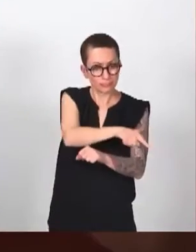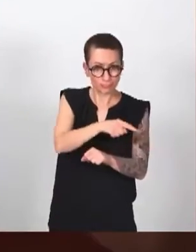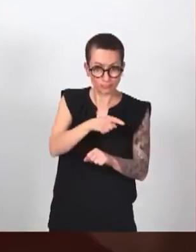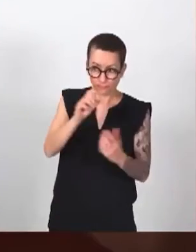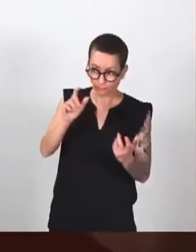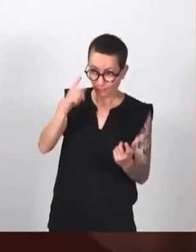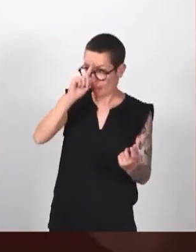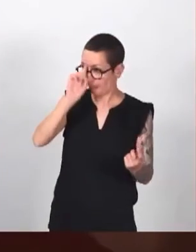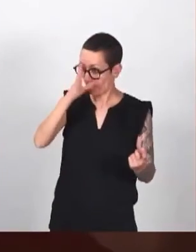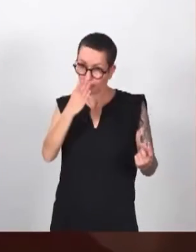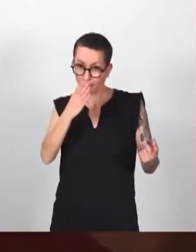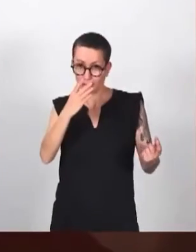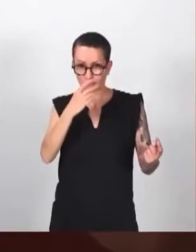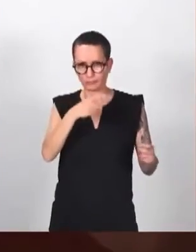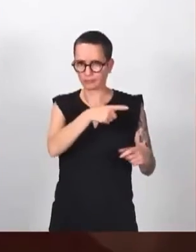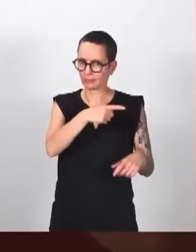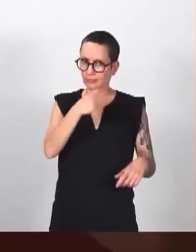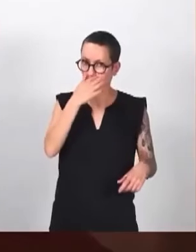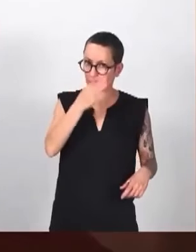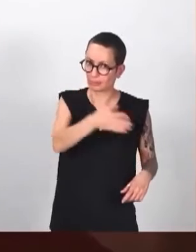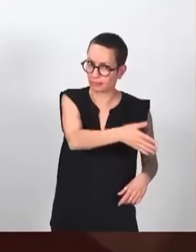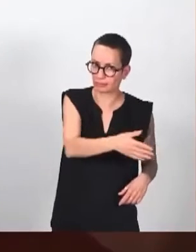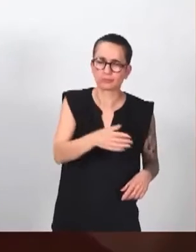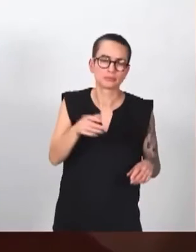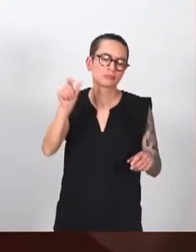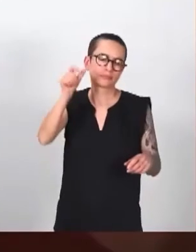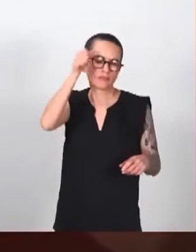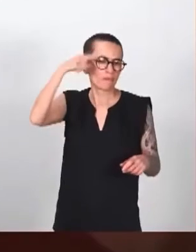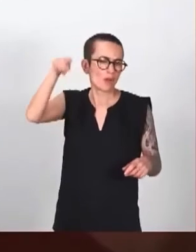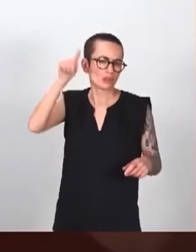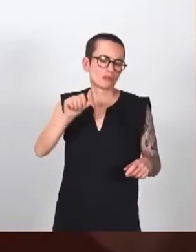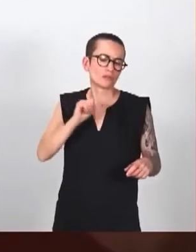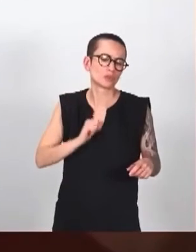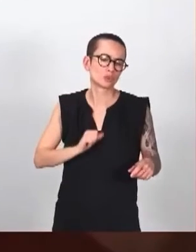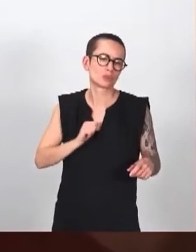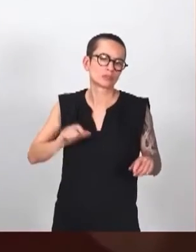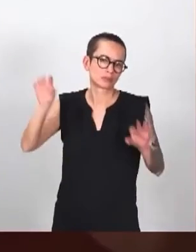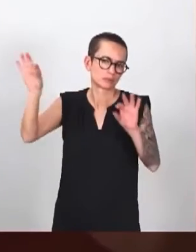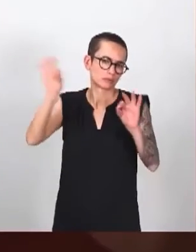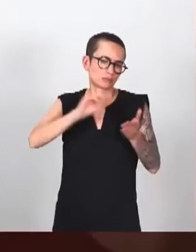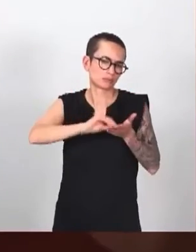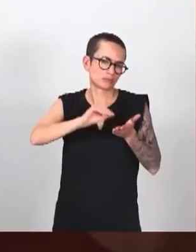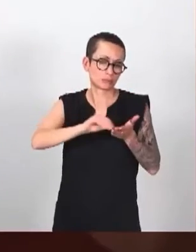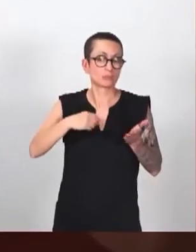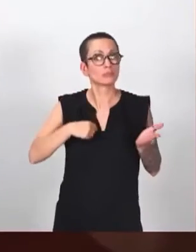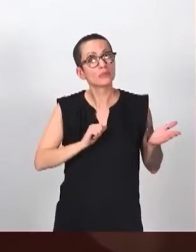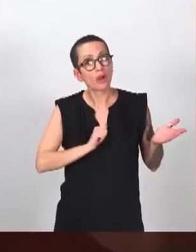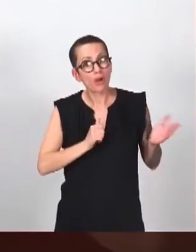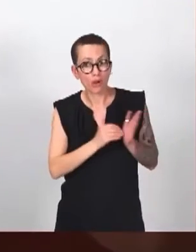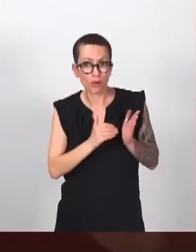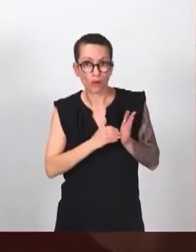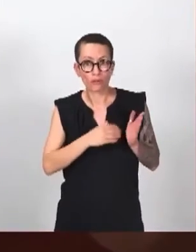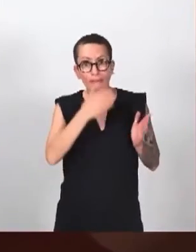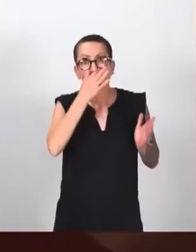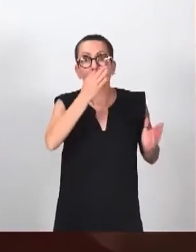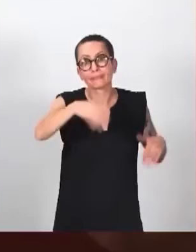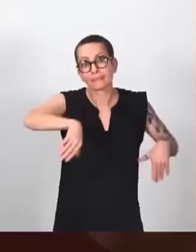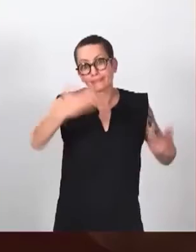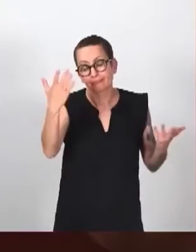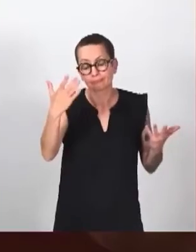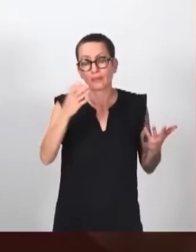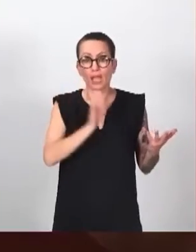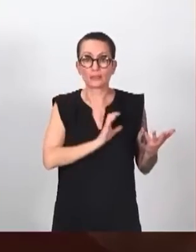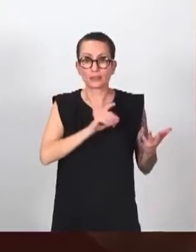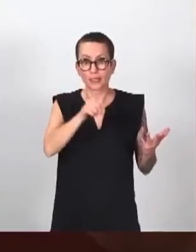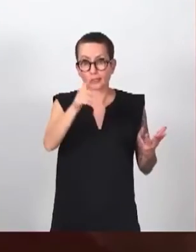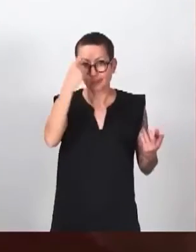Amiel, écrivain et philosophe suisse. Je veux bien être, cette fois encore, la naïve, là, aujourd'hui, et donc tenter de vous faire évoluer